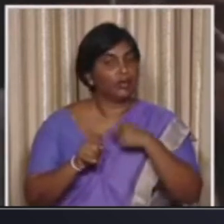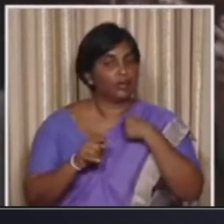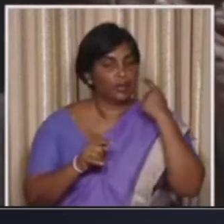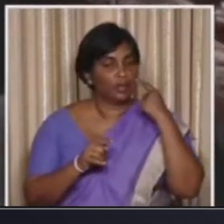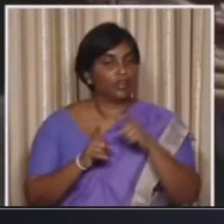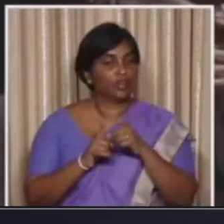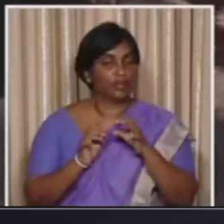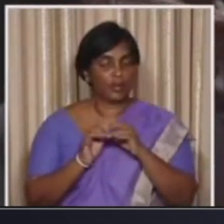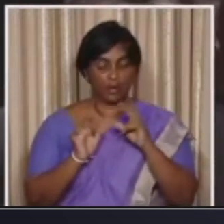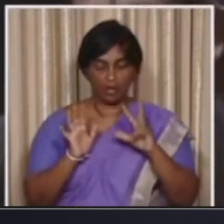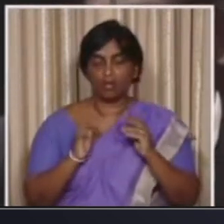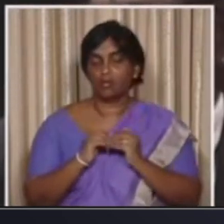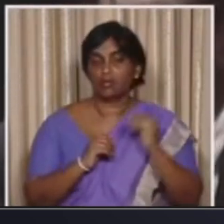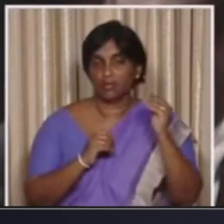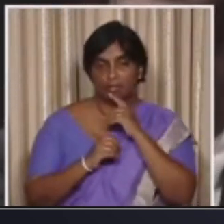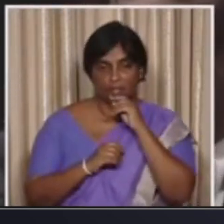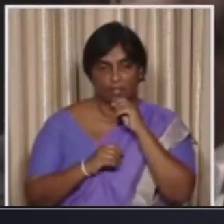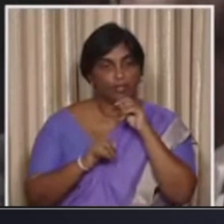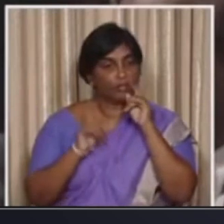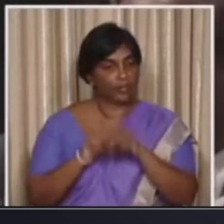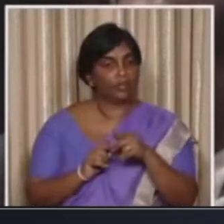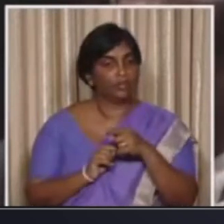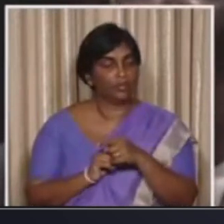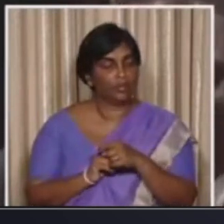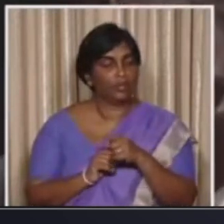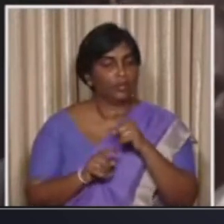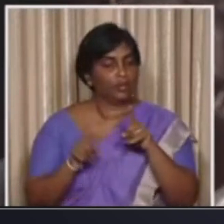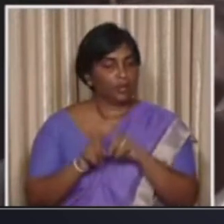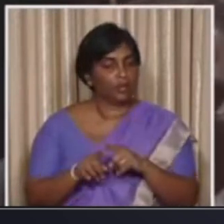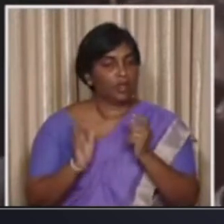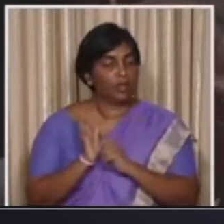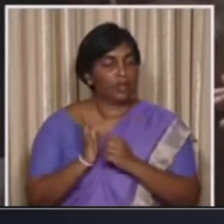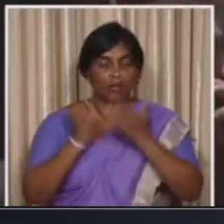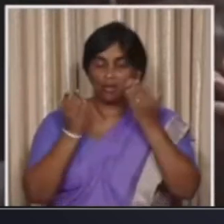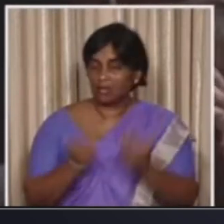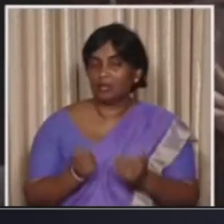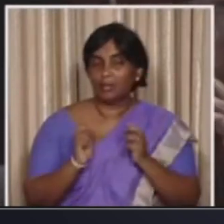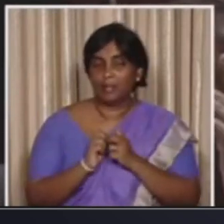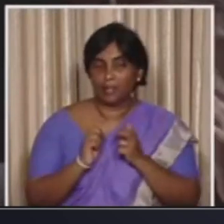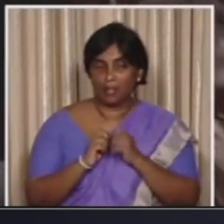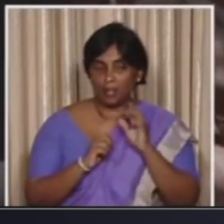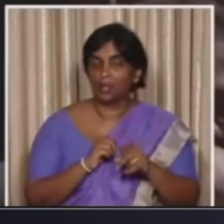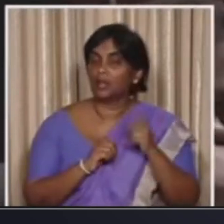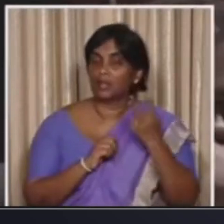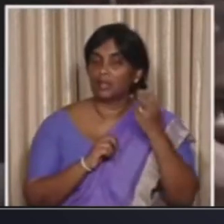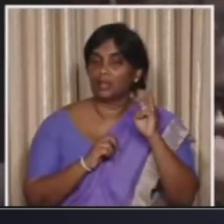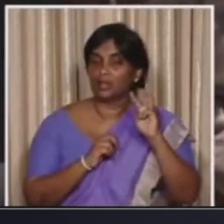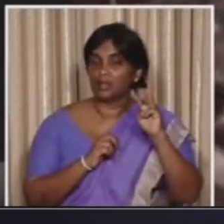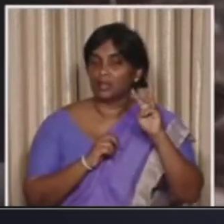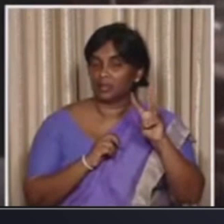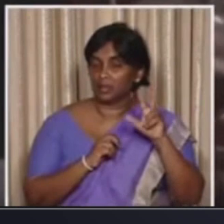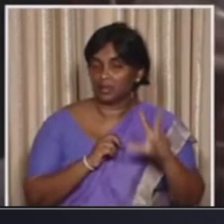මේක ඩොලර් බිලියන 8ට වත්තියයි එහෙම ගියොත් මේ තරම් ණය බරකින් මිරිකන රටක් 2038